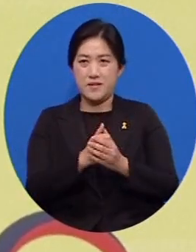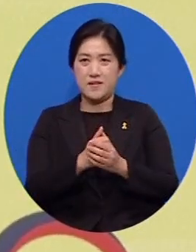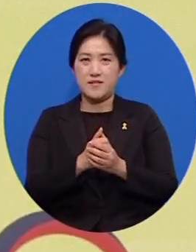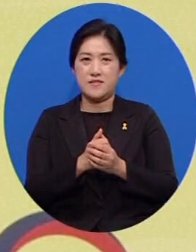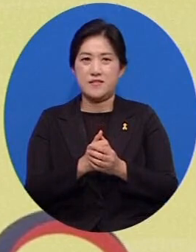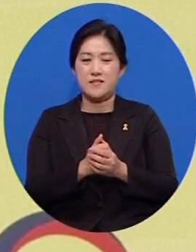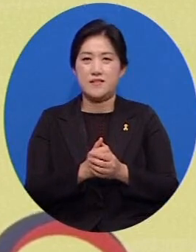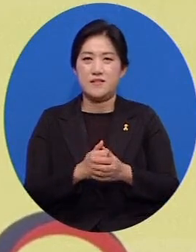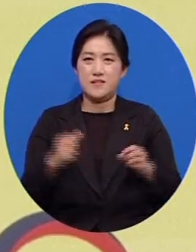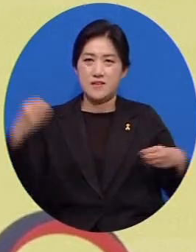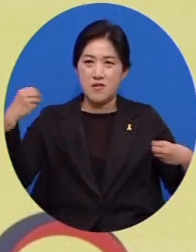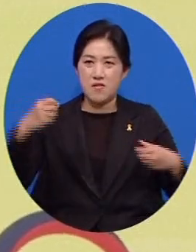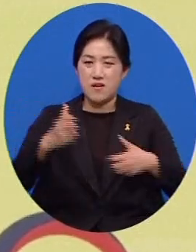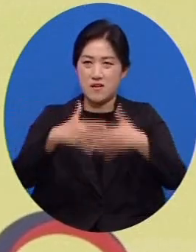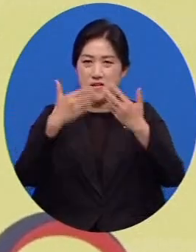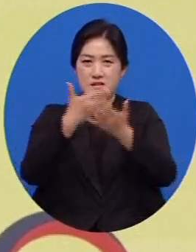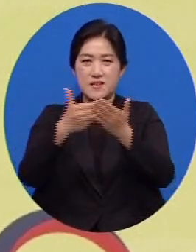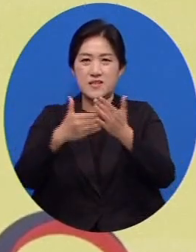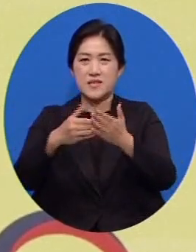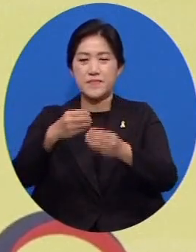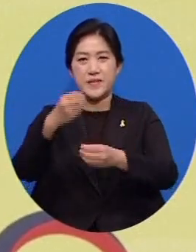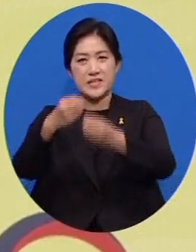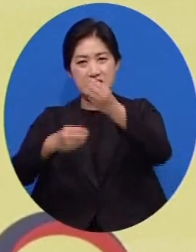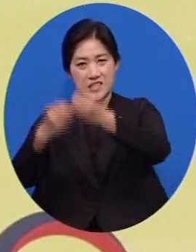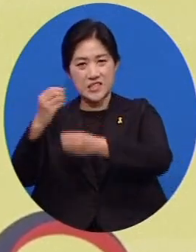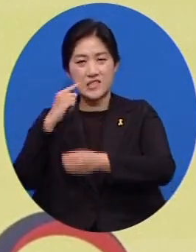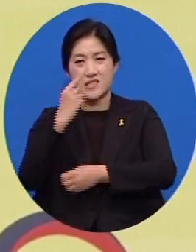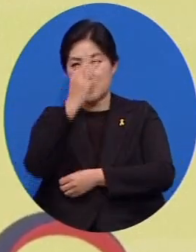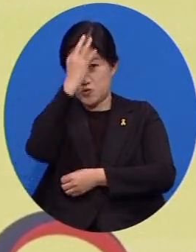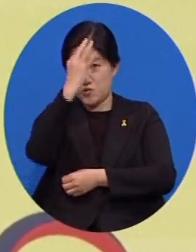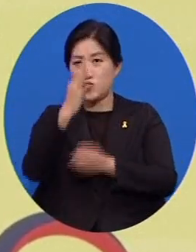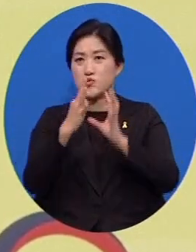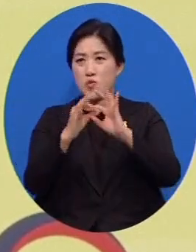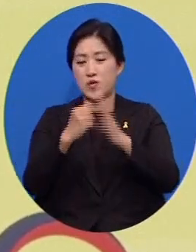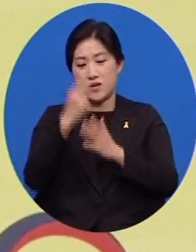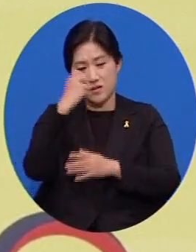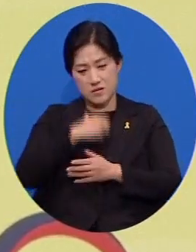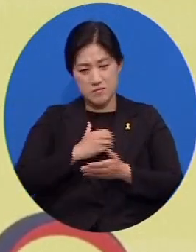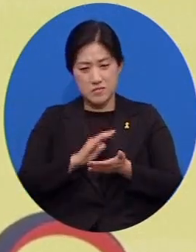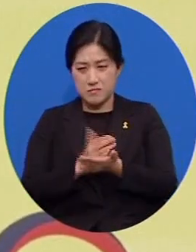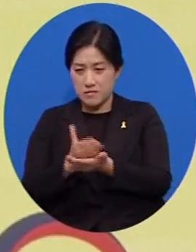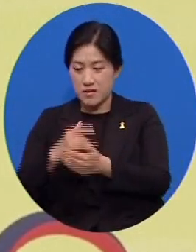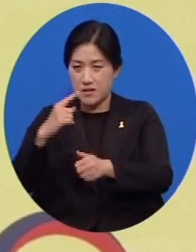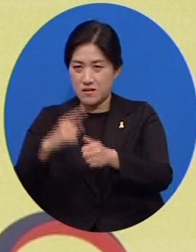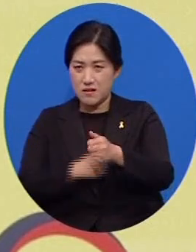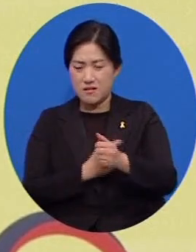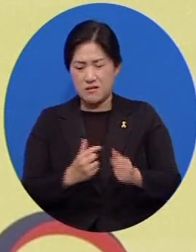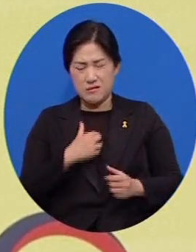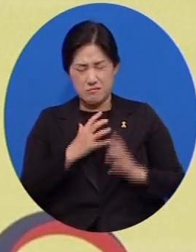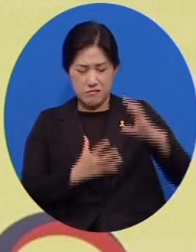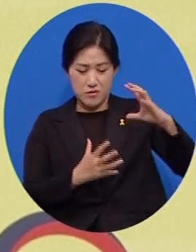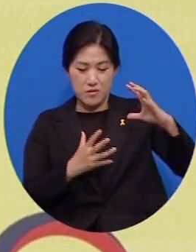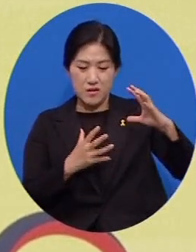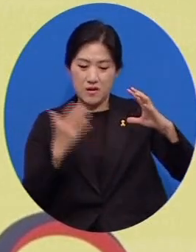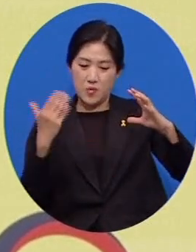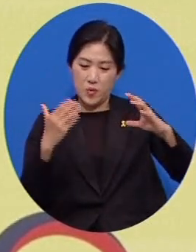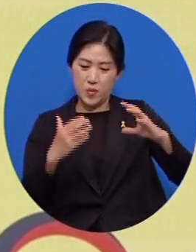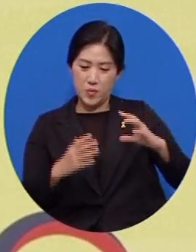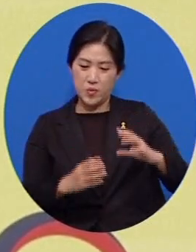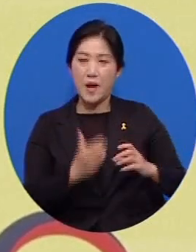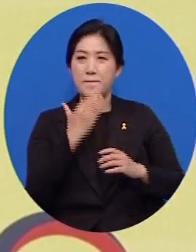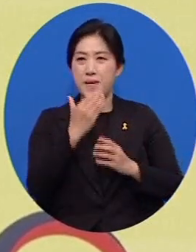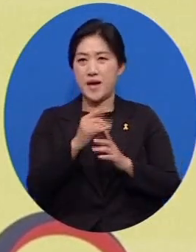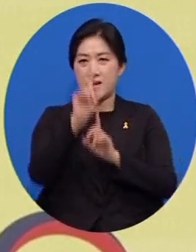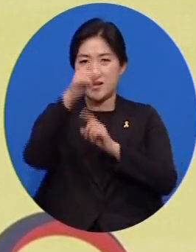그림이나 시 같은 노래를 예술을 통해서 슬픔을 나누면 또 반감됩니다.